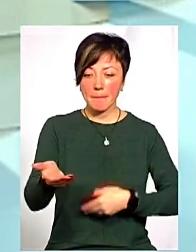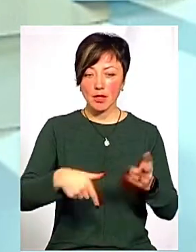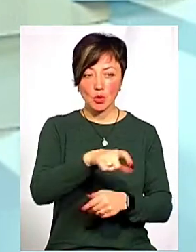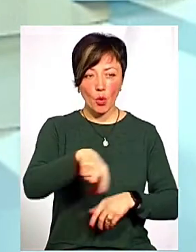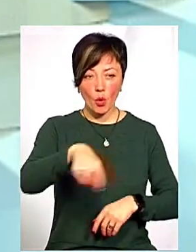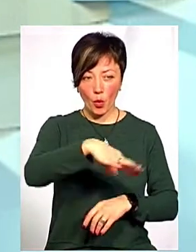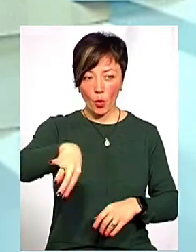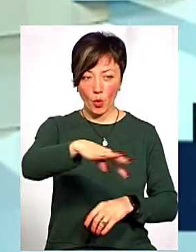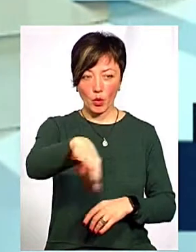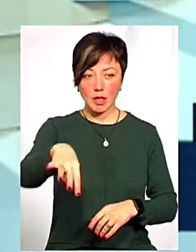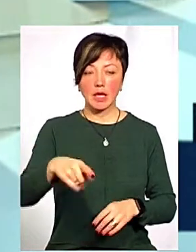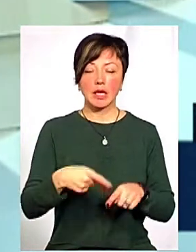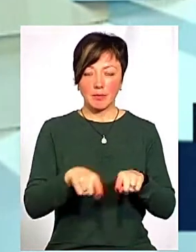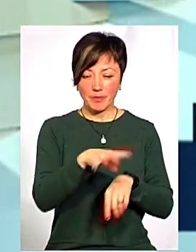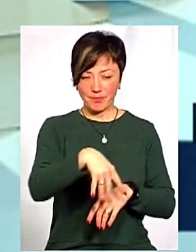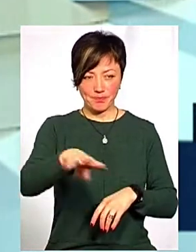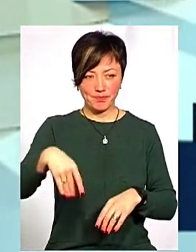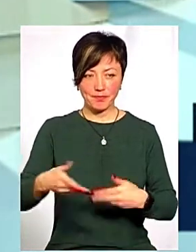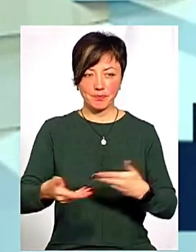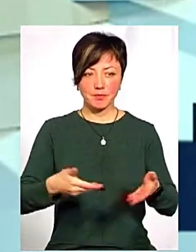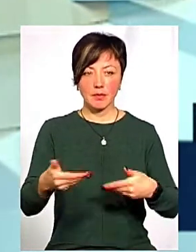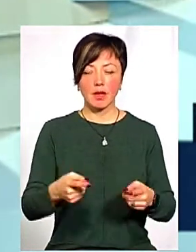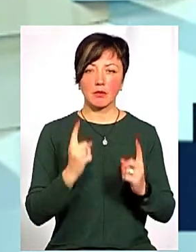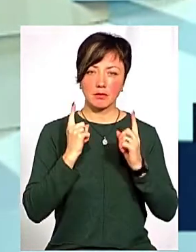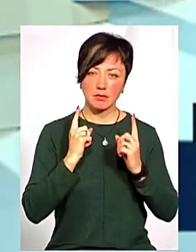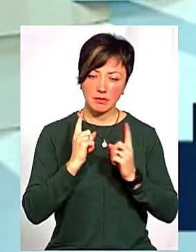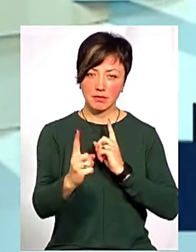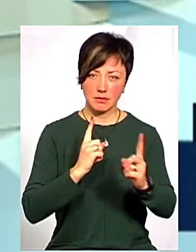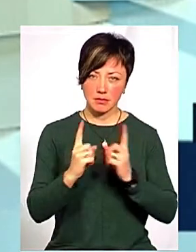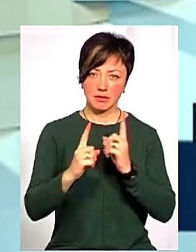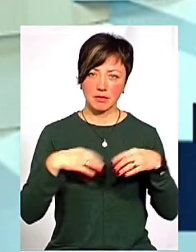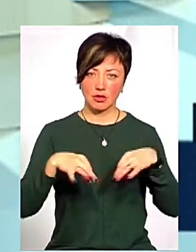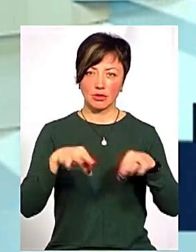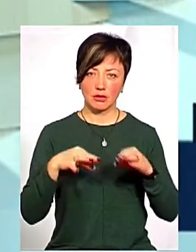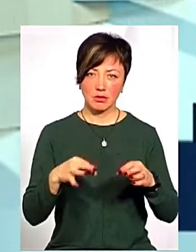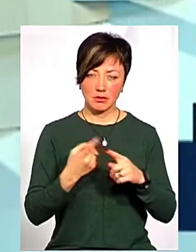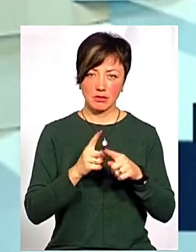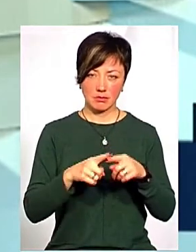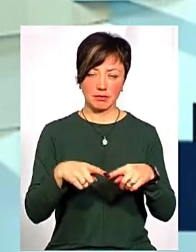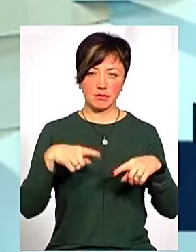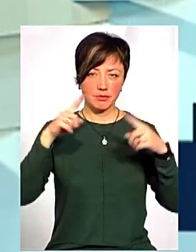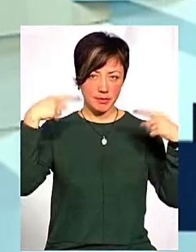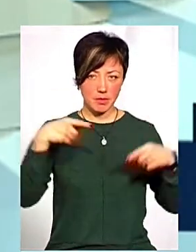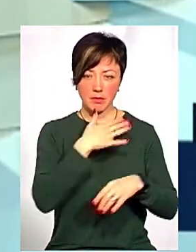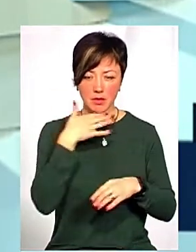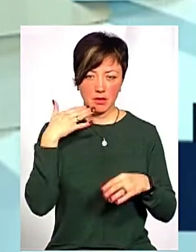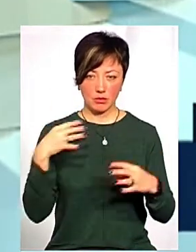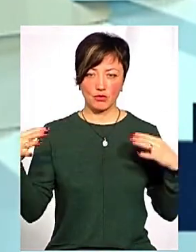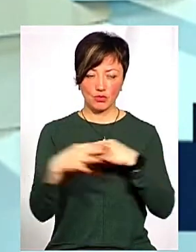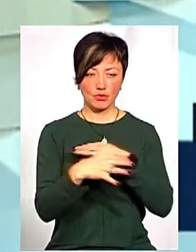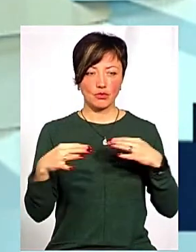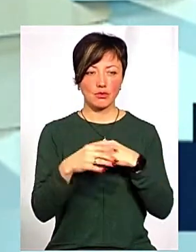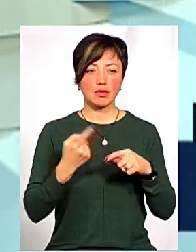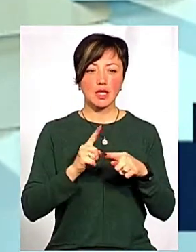пішохідні переходи, так само там рухаються транспортні засоби, великий поток транспортних засобів, а в час пік це, ну, нереальний потік транспортних засобів,